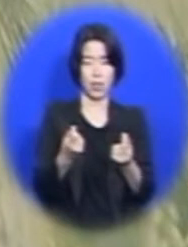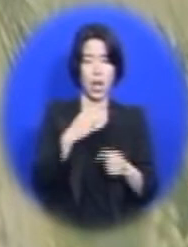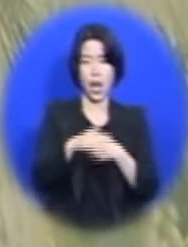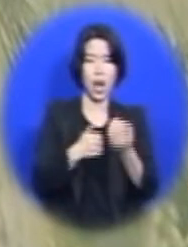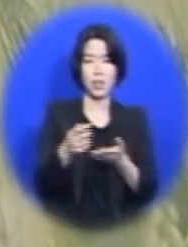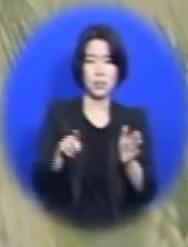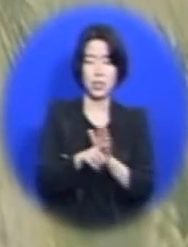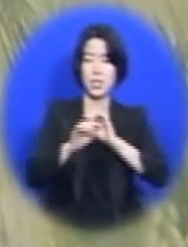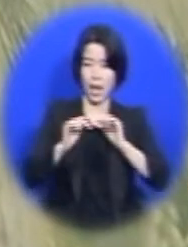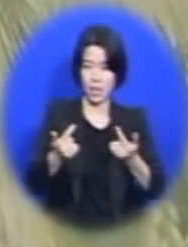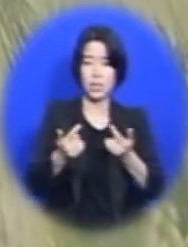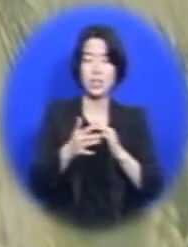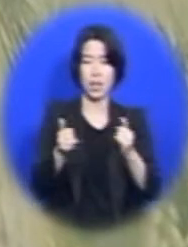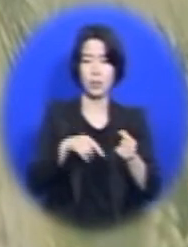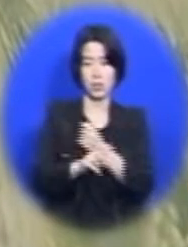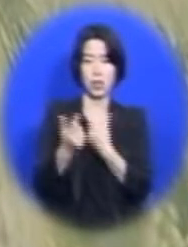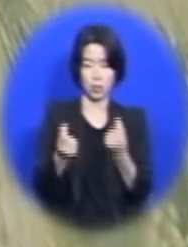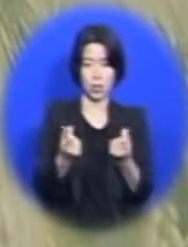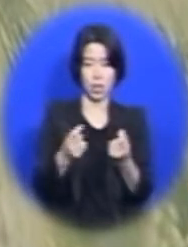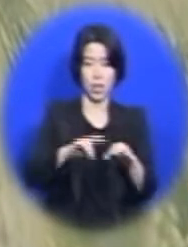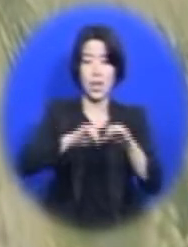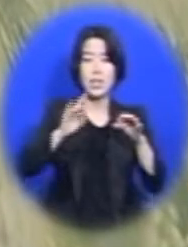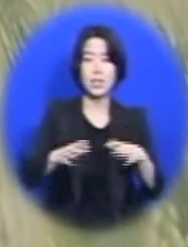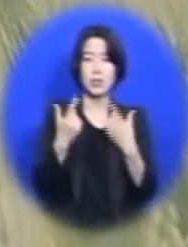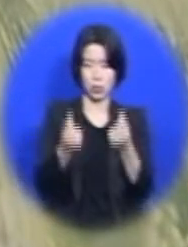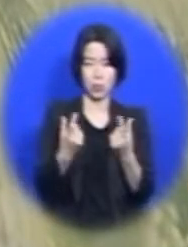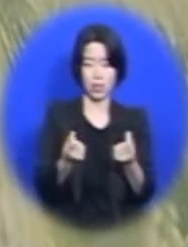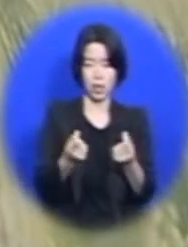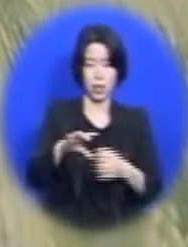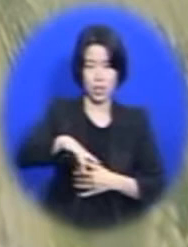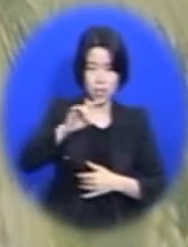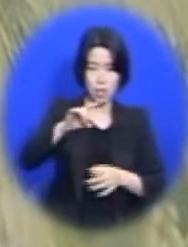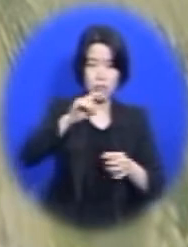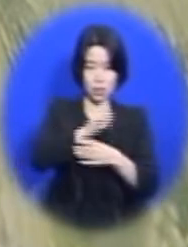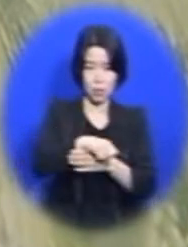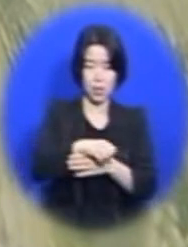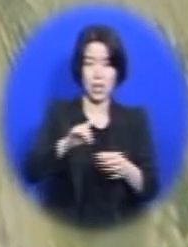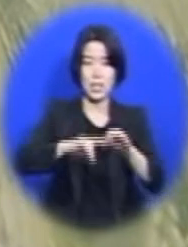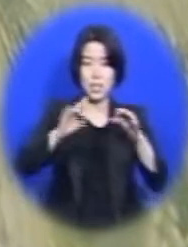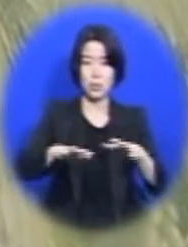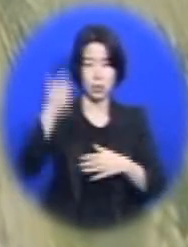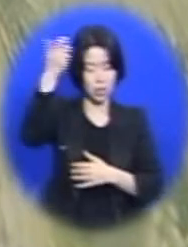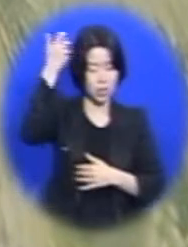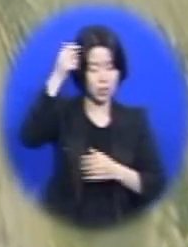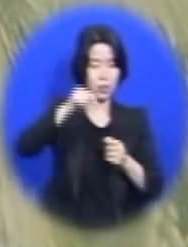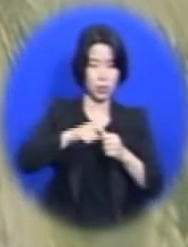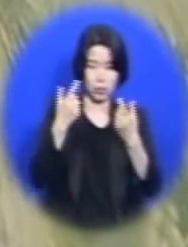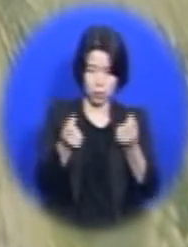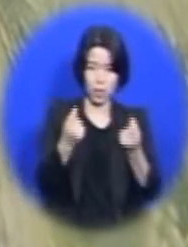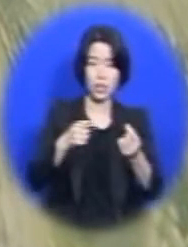하나님을 안 믿는 사람이란 뜻이죠. 10의 1조도 똑같습니다. 첫 열매와 11조가 영적으로는 똑같은 의미가